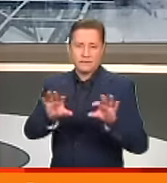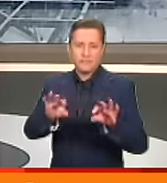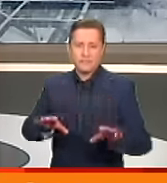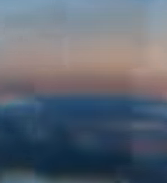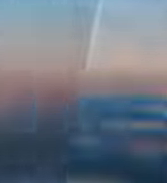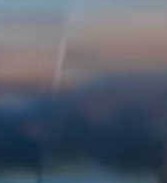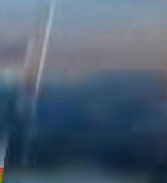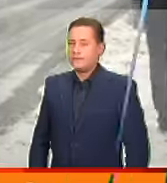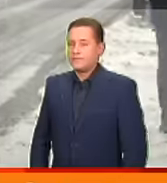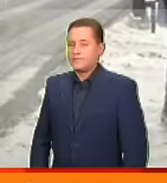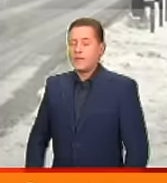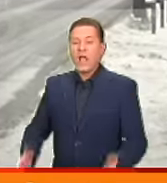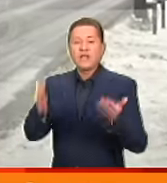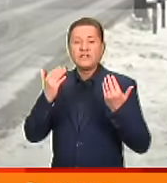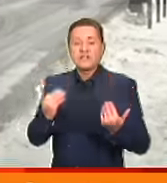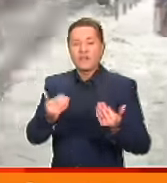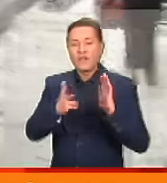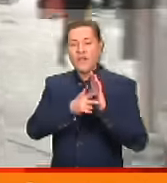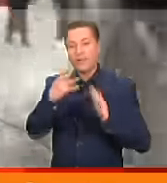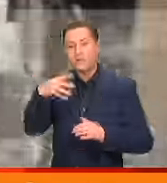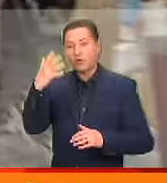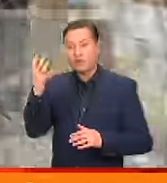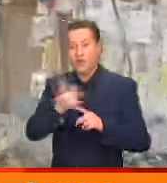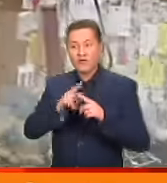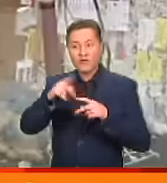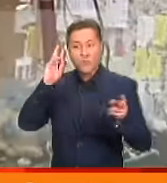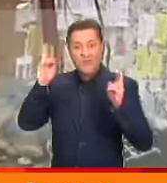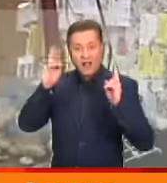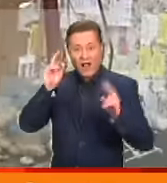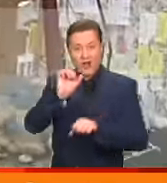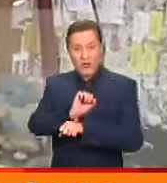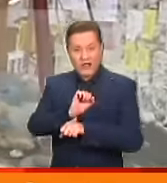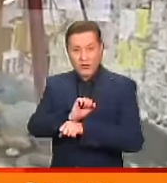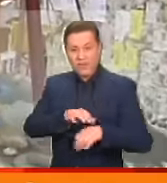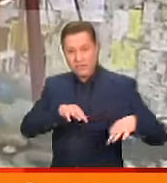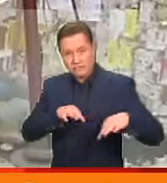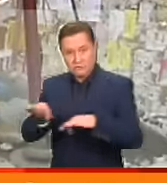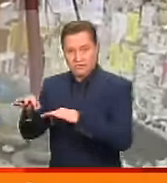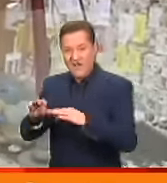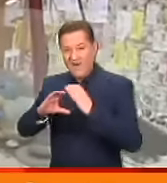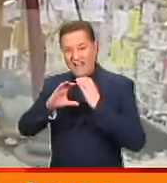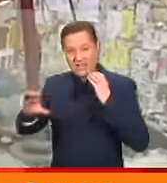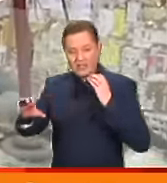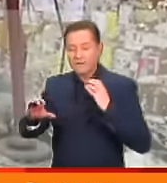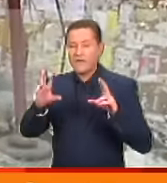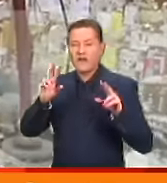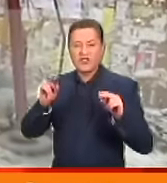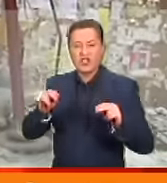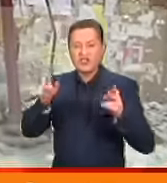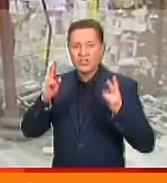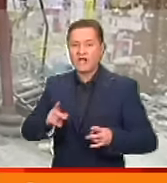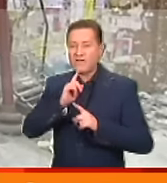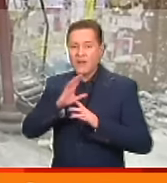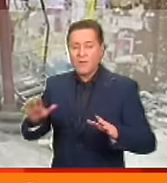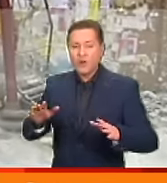детальніше. Сьогодні, 8:45 ранку, в оцю перукарню, що стоїть на зупинці, влетіла вантажівка. Але, на щастя, жертв майже не було,